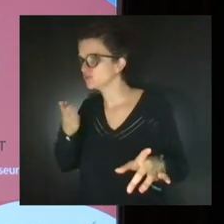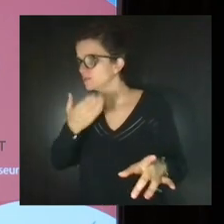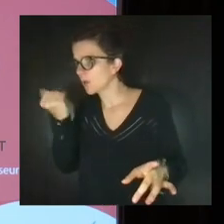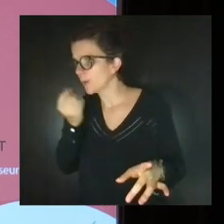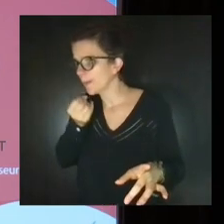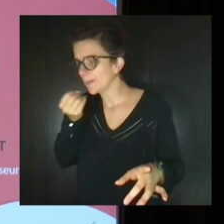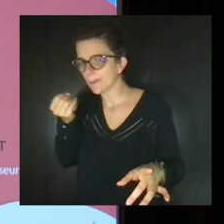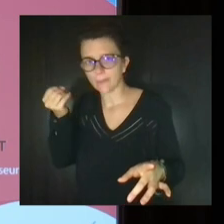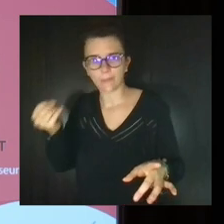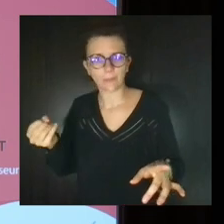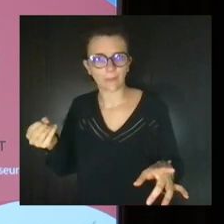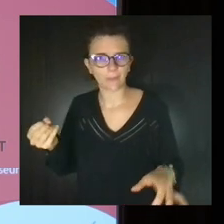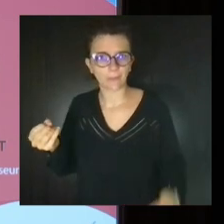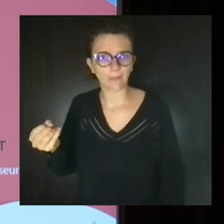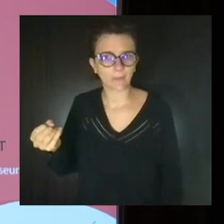vous avez...